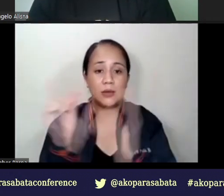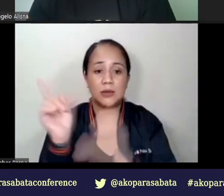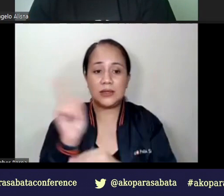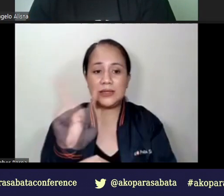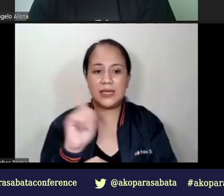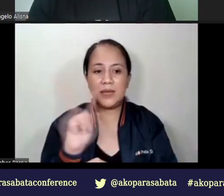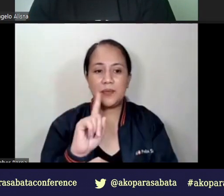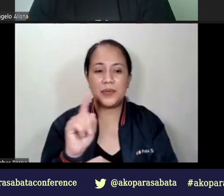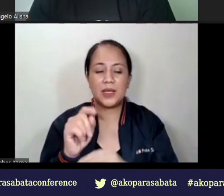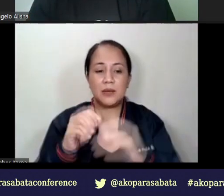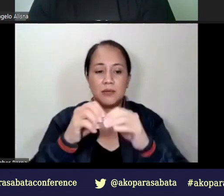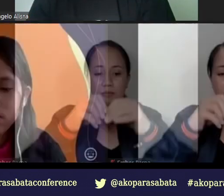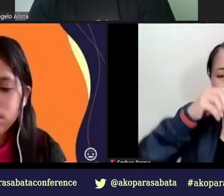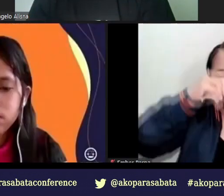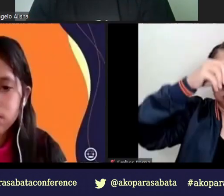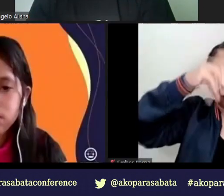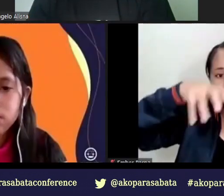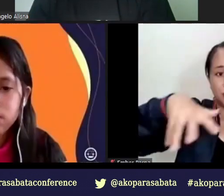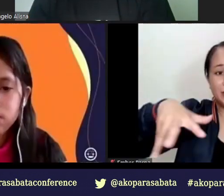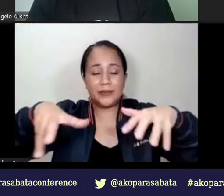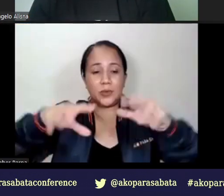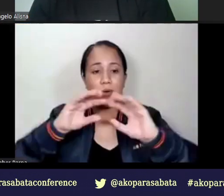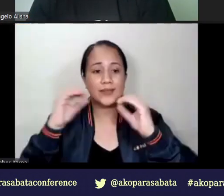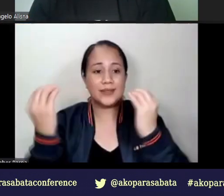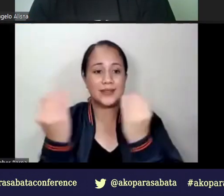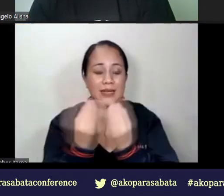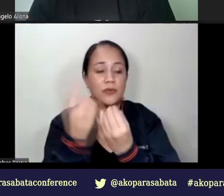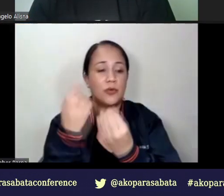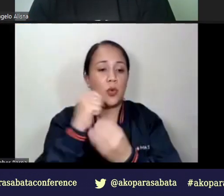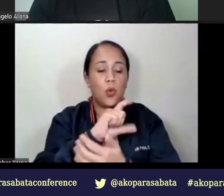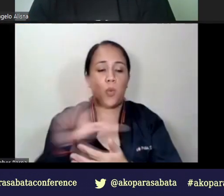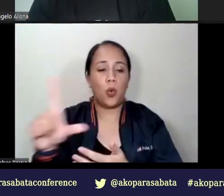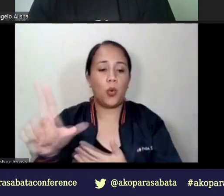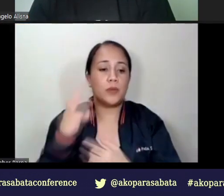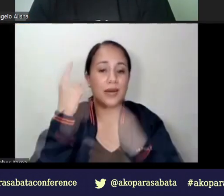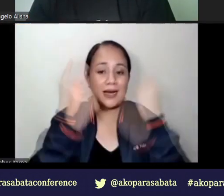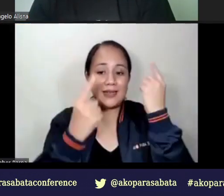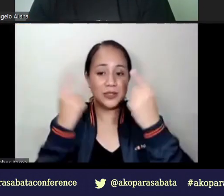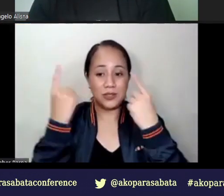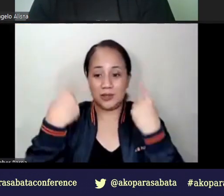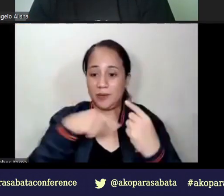isang umbrella na organization para sa lahat ng mga concerns